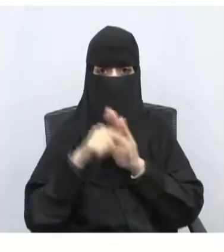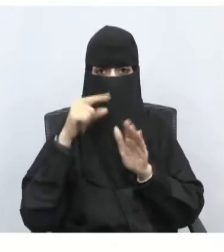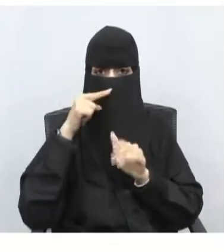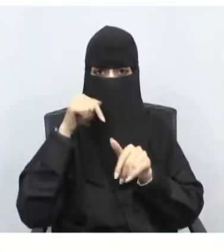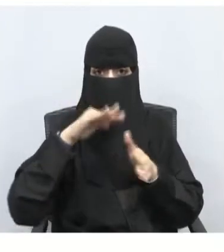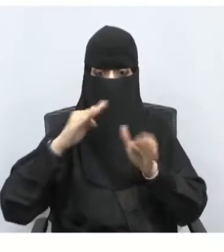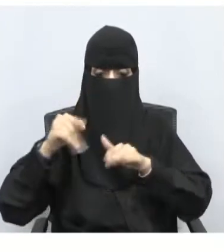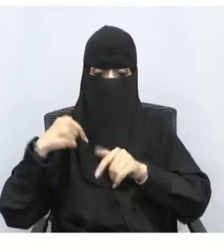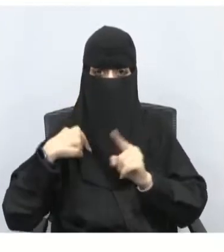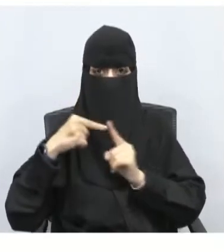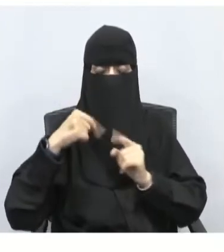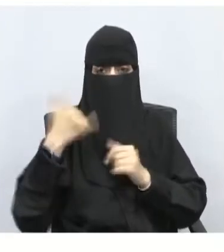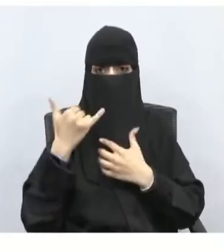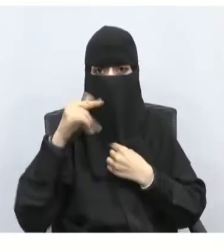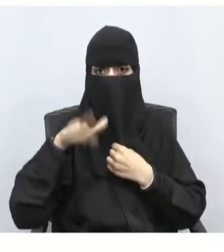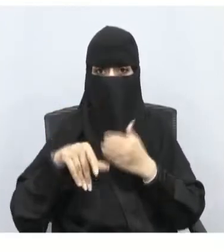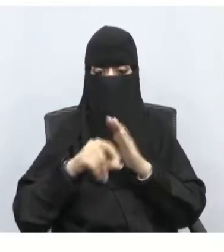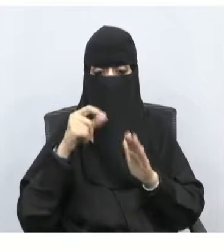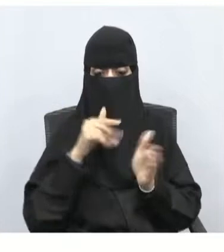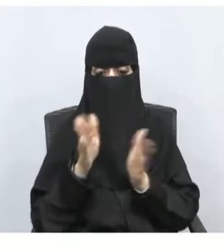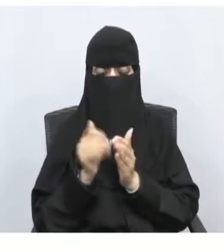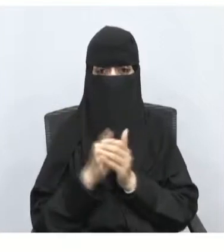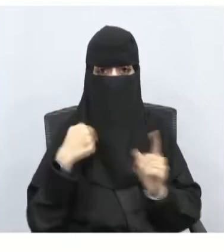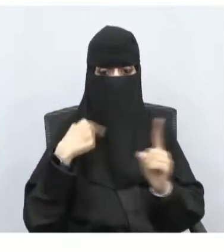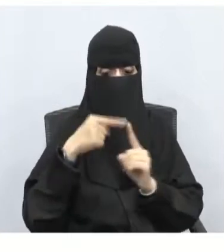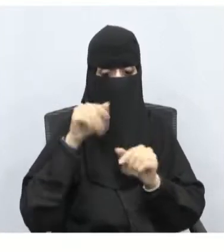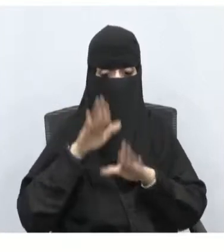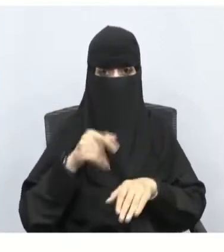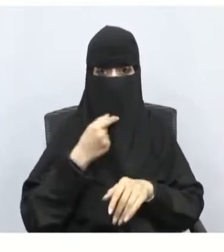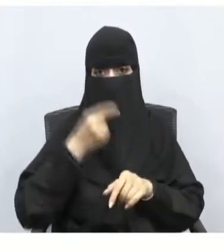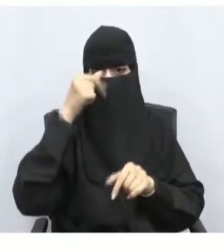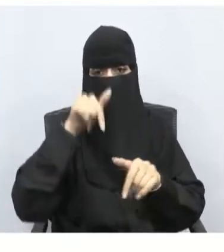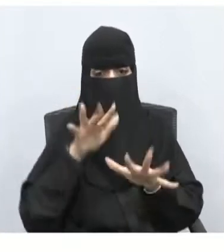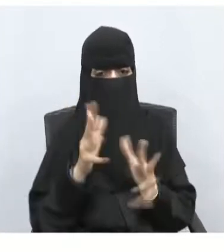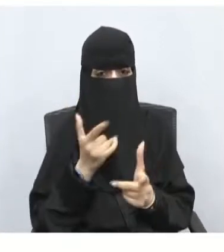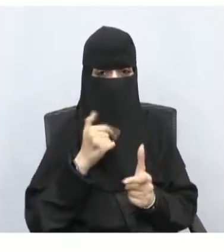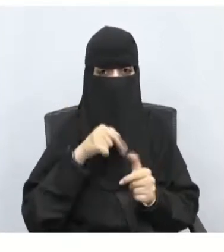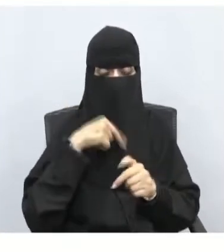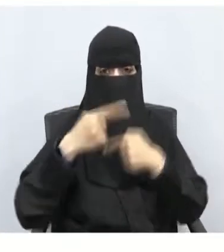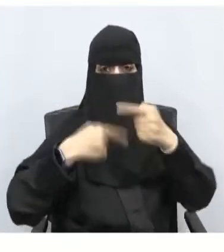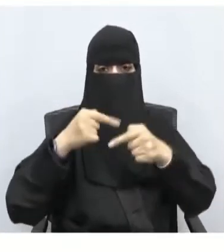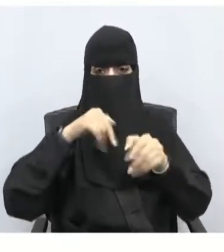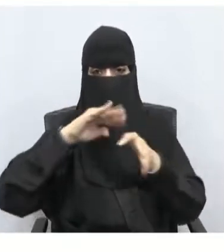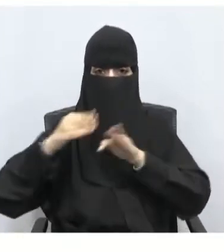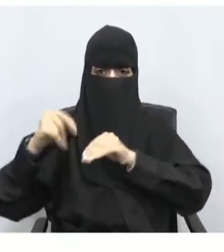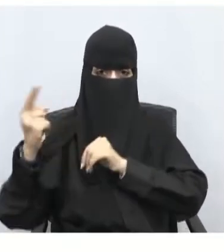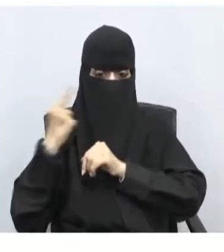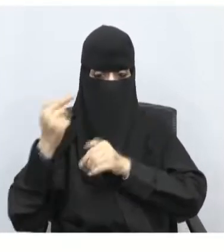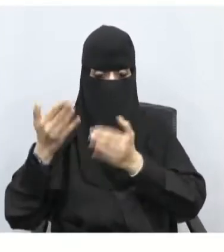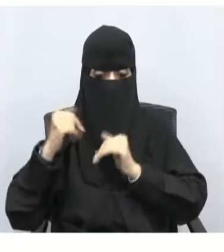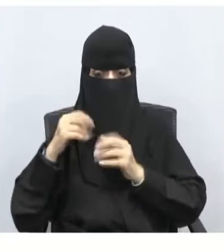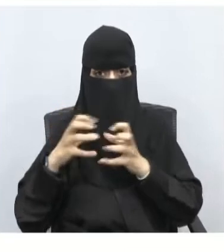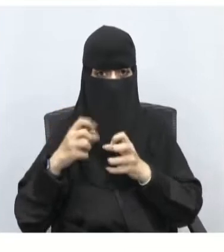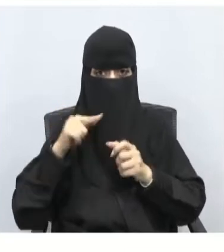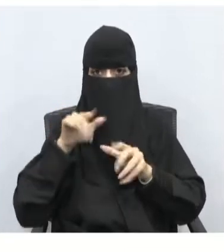ما هي الأهداف والأهمية من هذا الدرس؟ الأهداف وصف كيف تتولد موجات الصوت،